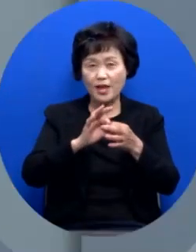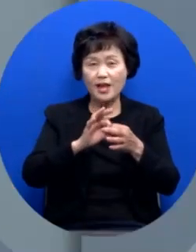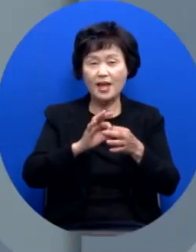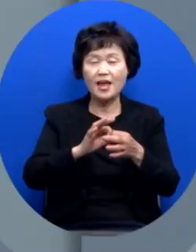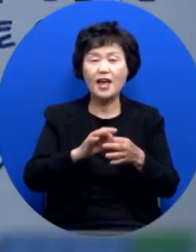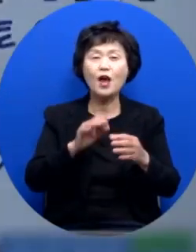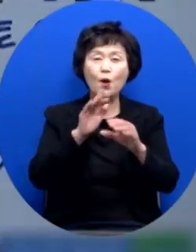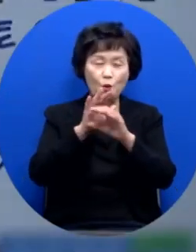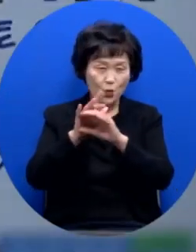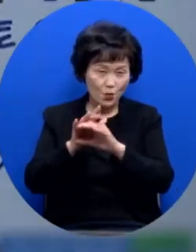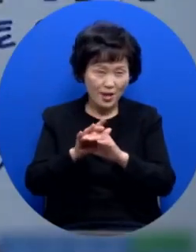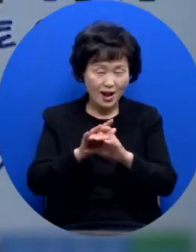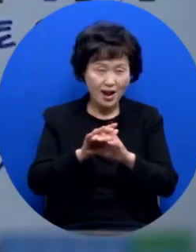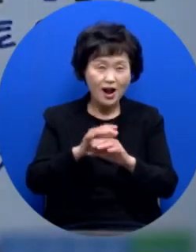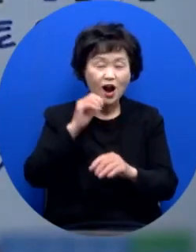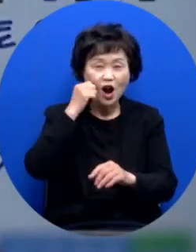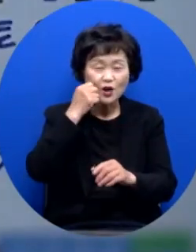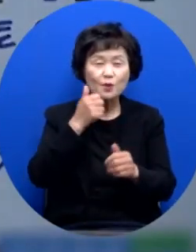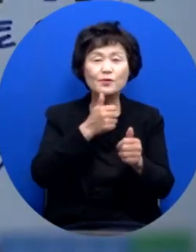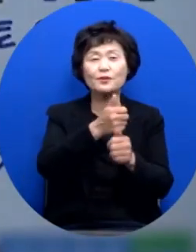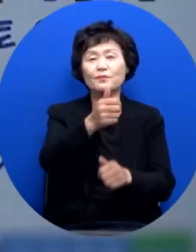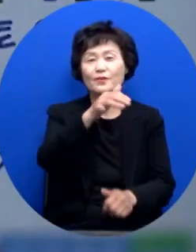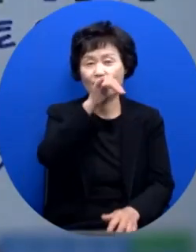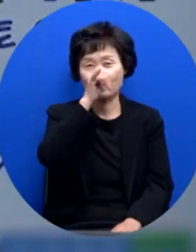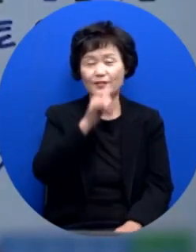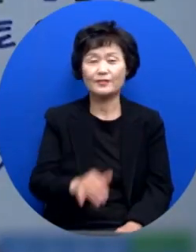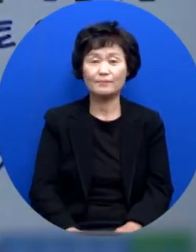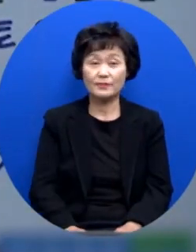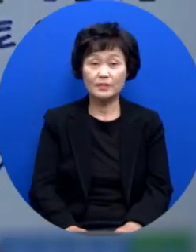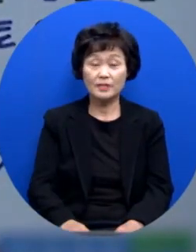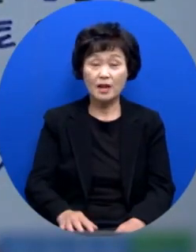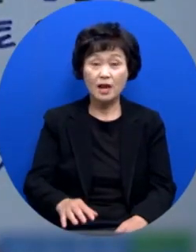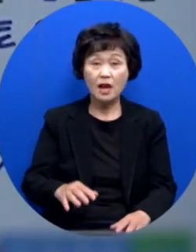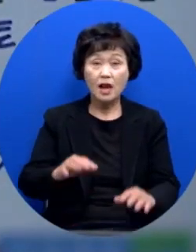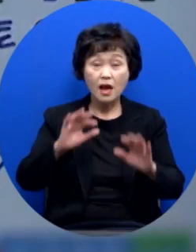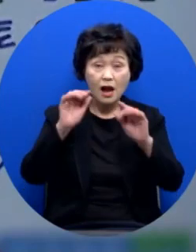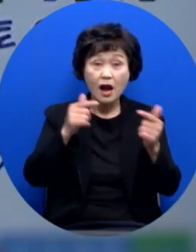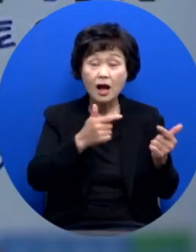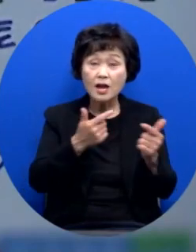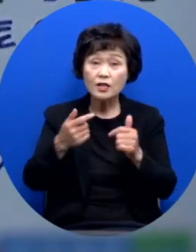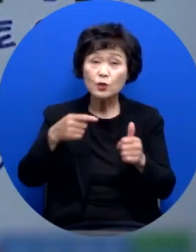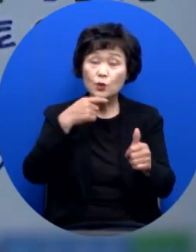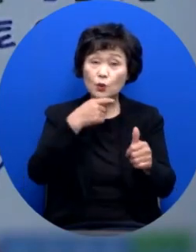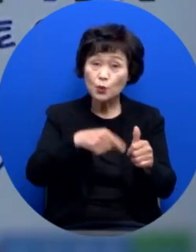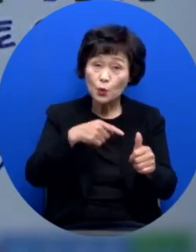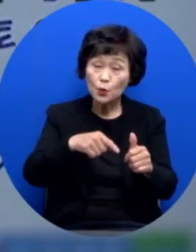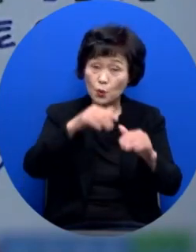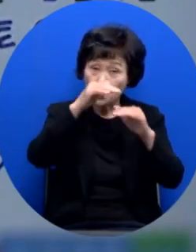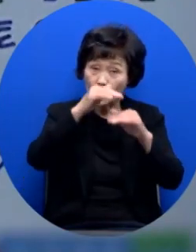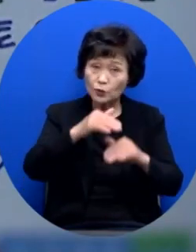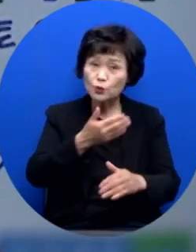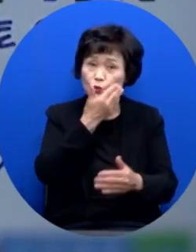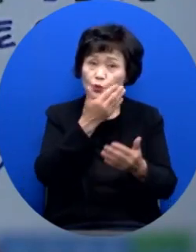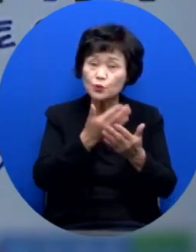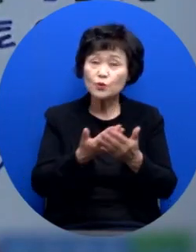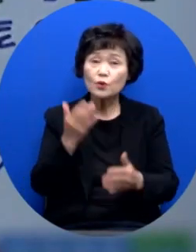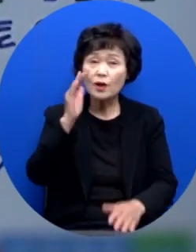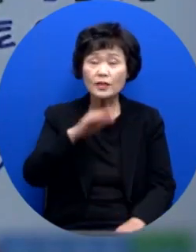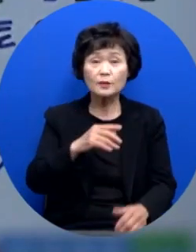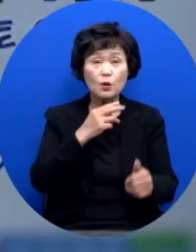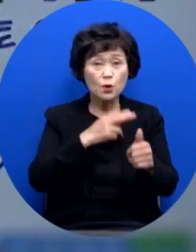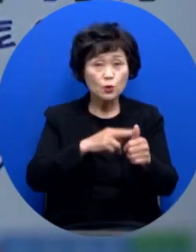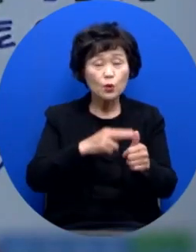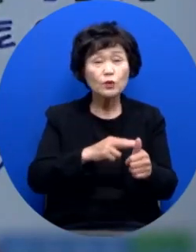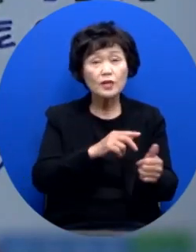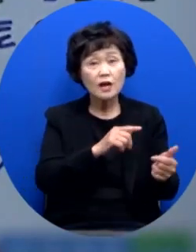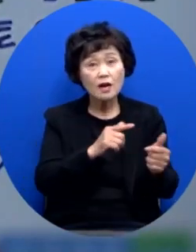있습니다. 아이들을 양육하면서 교육 과정도 중요하지만 무엇보다 가르치는 교사의 역량도 중요할 텐데요. 네. 목포지회는